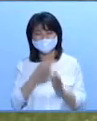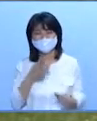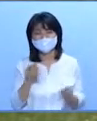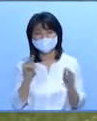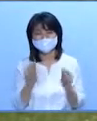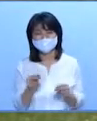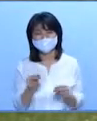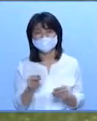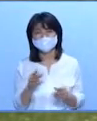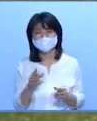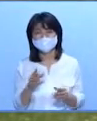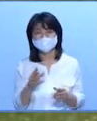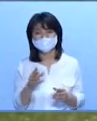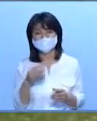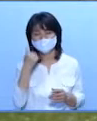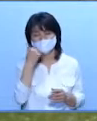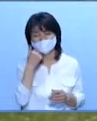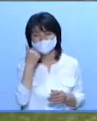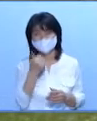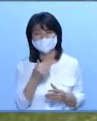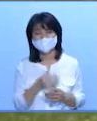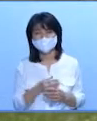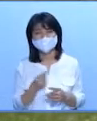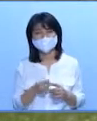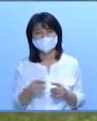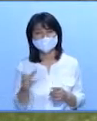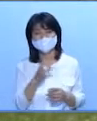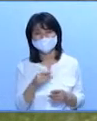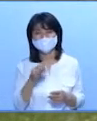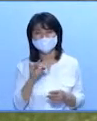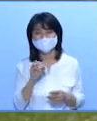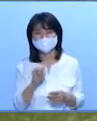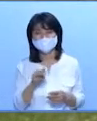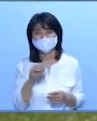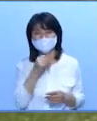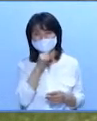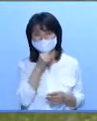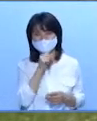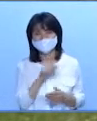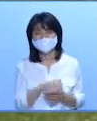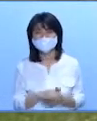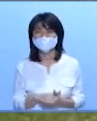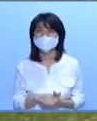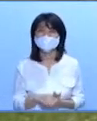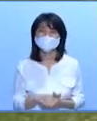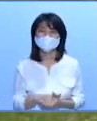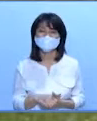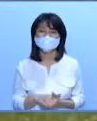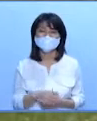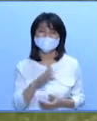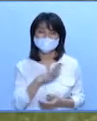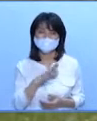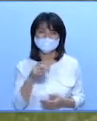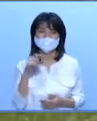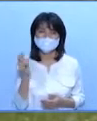достоинства, морали, совести. Это все у меня от деда. Угу. Вот, поскольку он ветеран войны